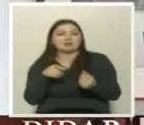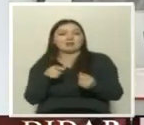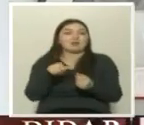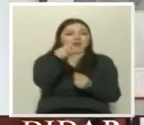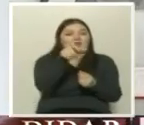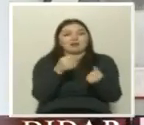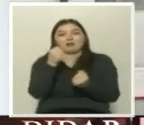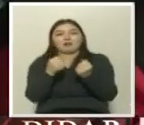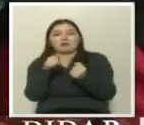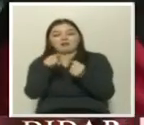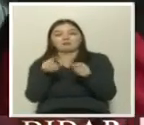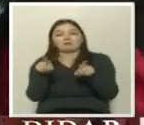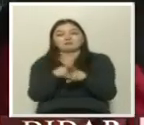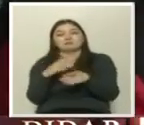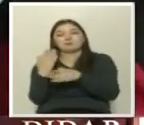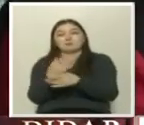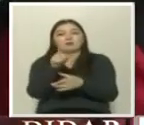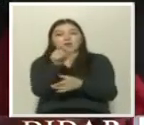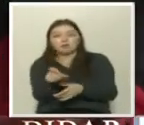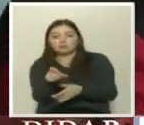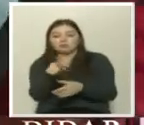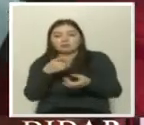помощью дефибриллятора.